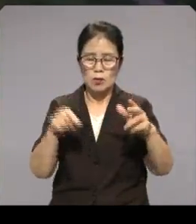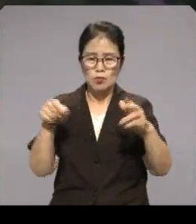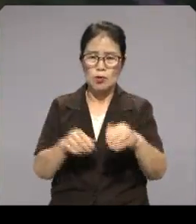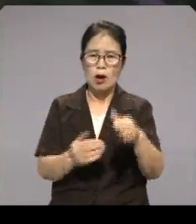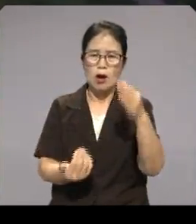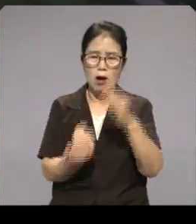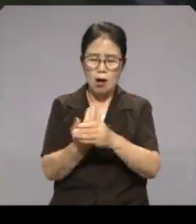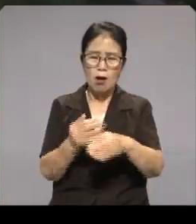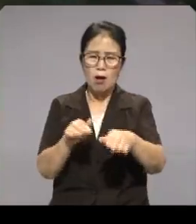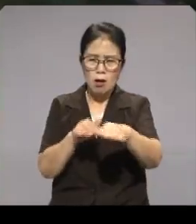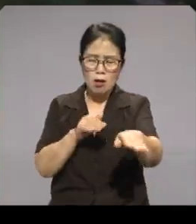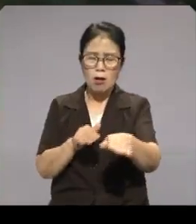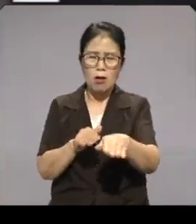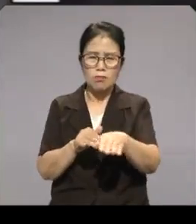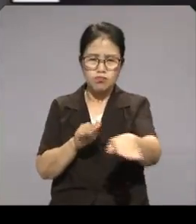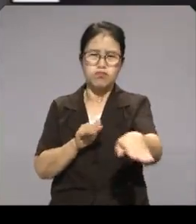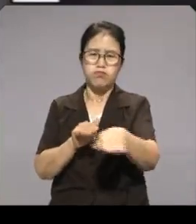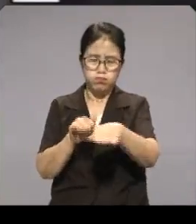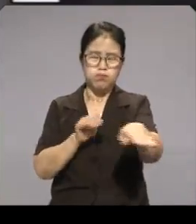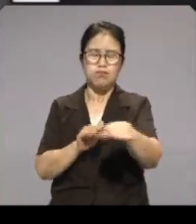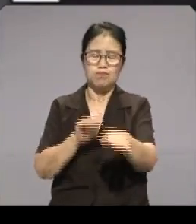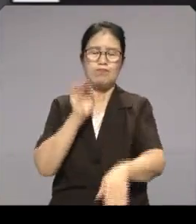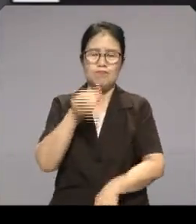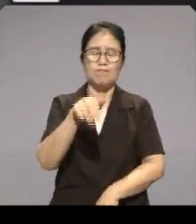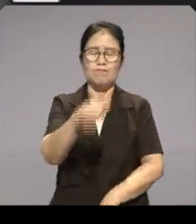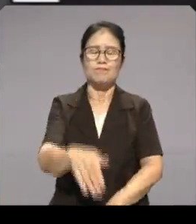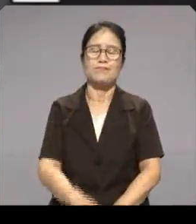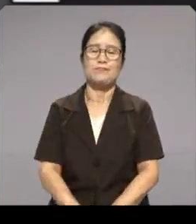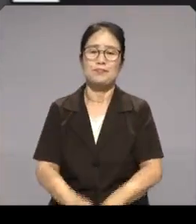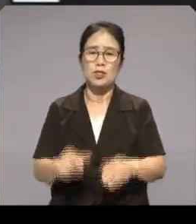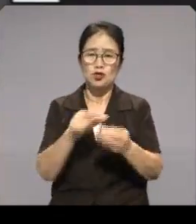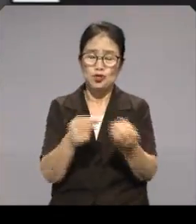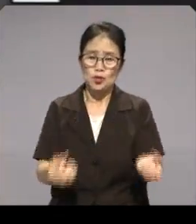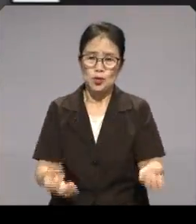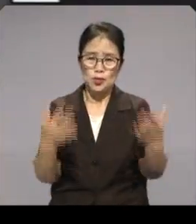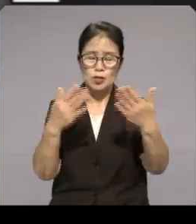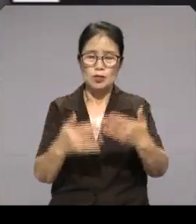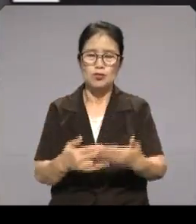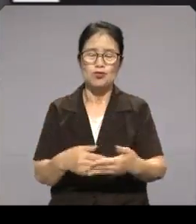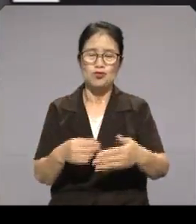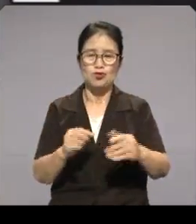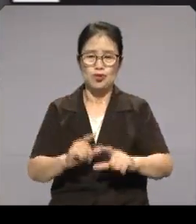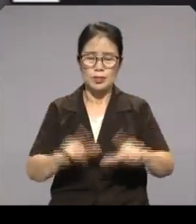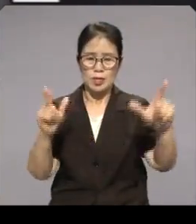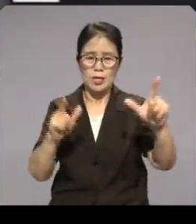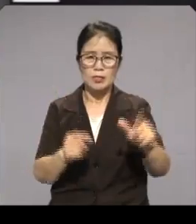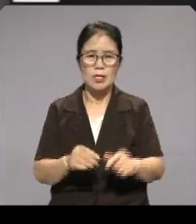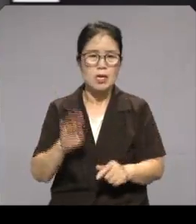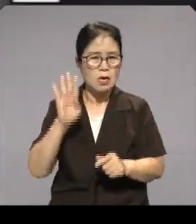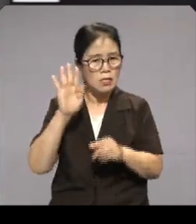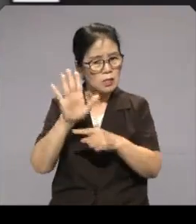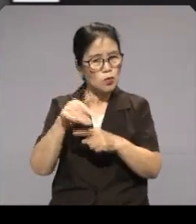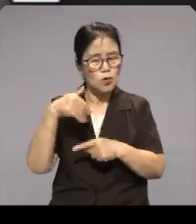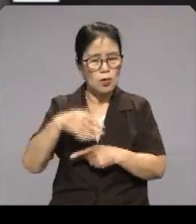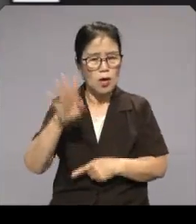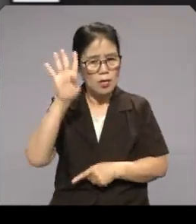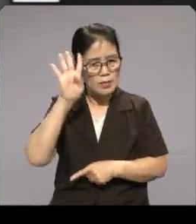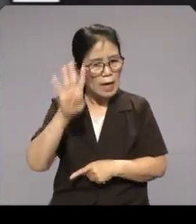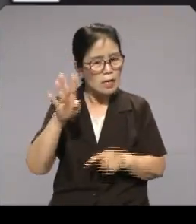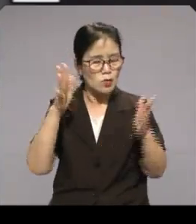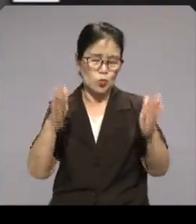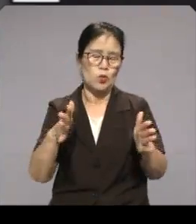인한 지정체가 반복되고 있습니다. 이번 추석 연휴는 추석 당일을 기준으로 귀성 기간이 4일로 비교적